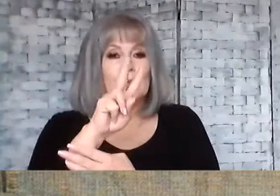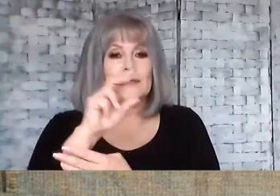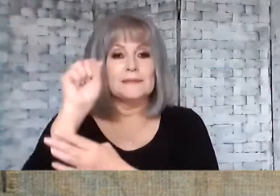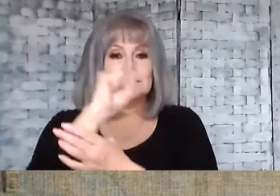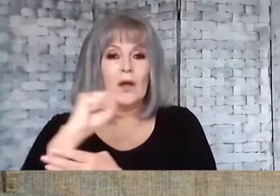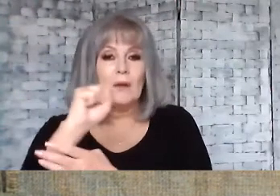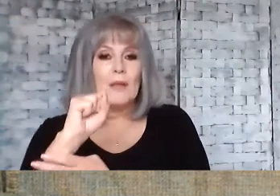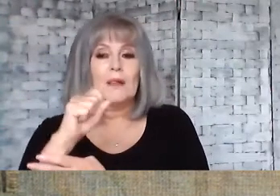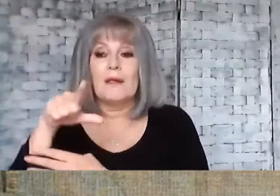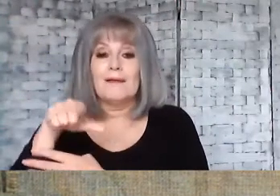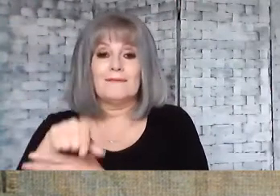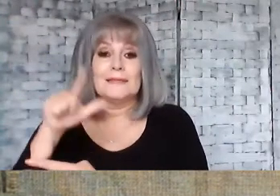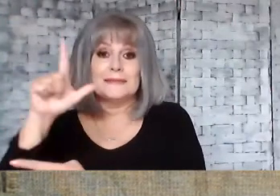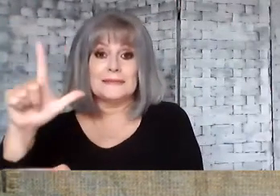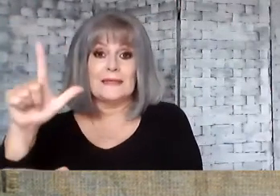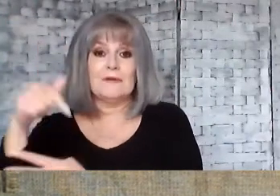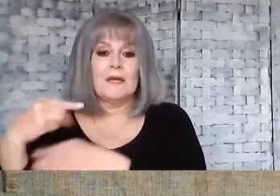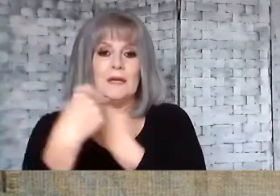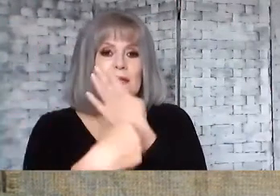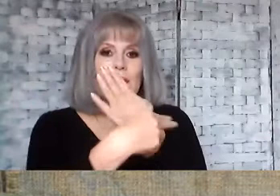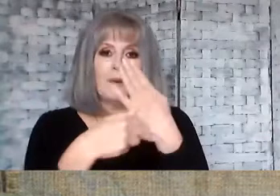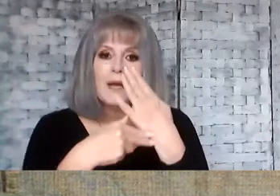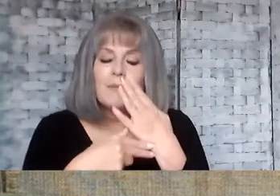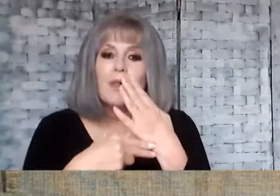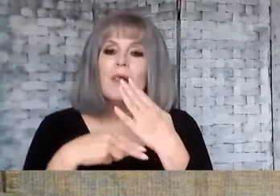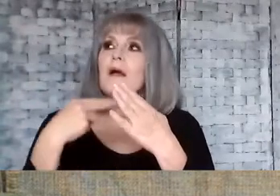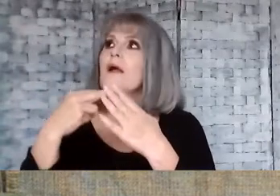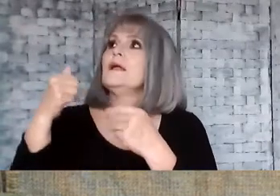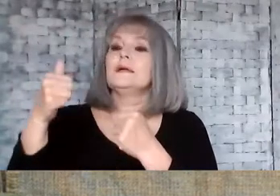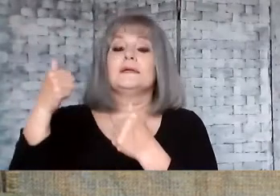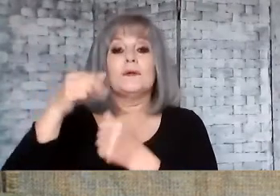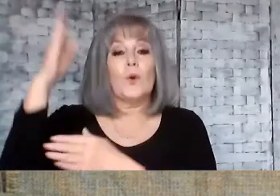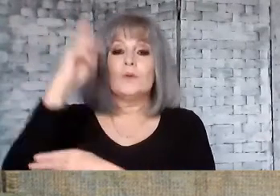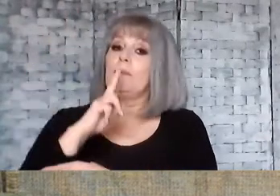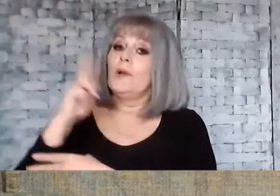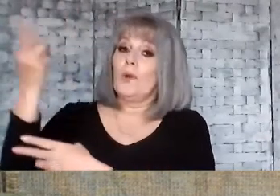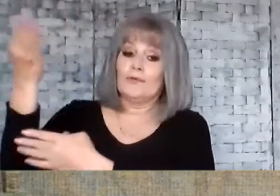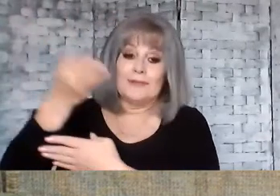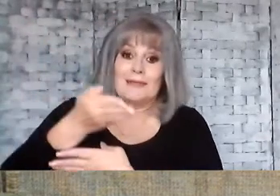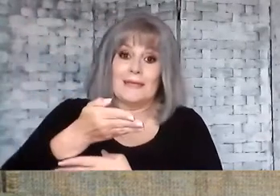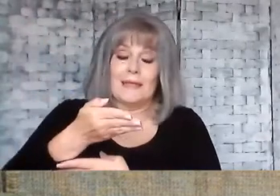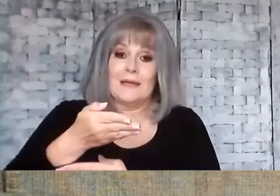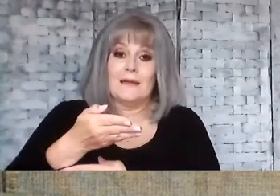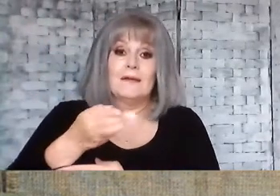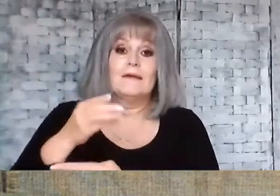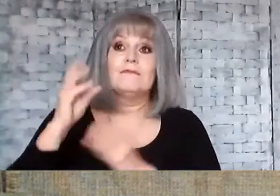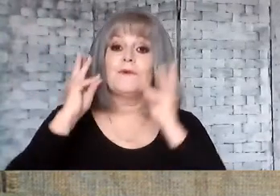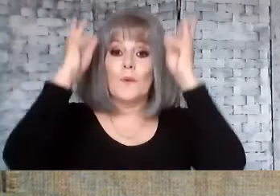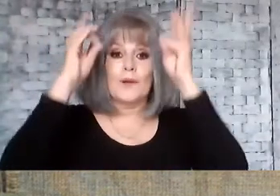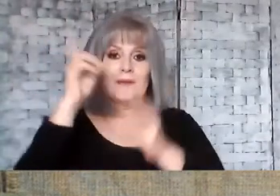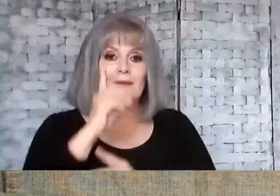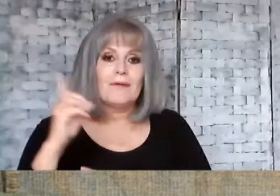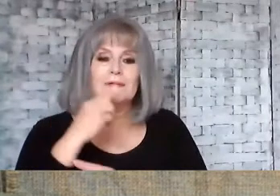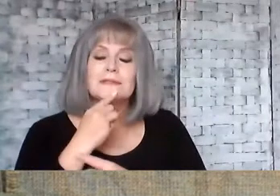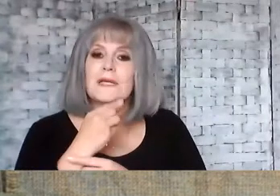7. Ek sal jou nakomeling wat uit jou lichaam sal voortkom laat optree en sy koningskap bevestig. Nou tot daar